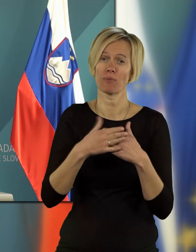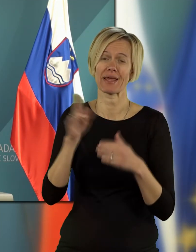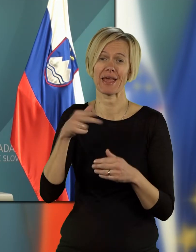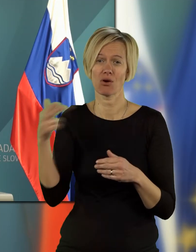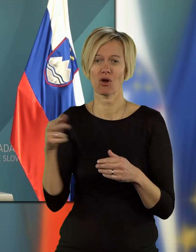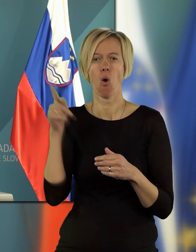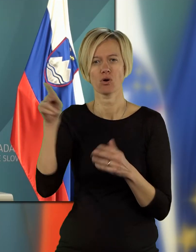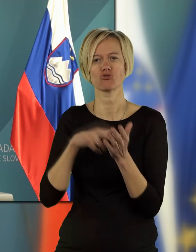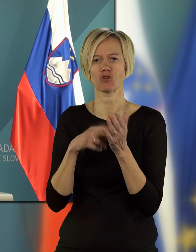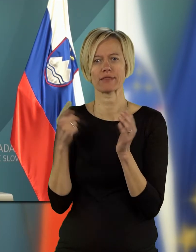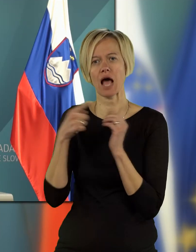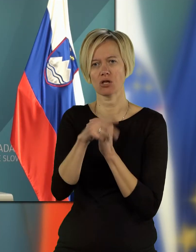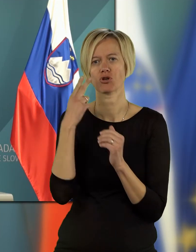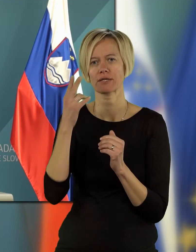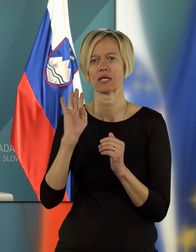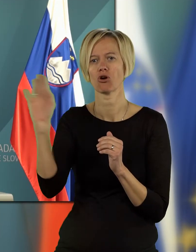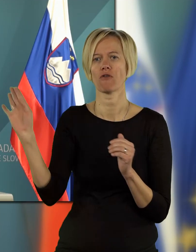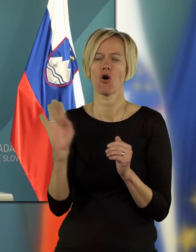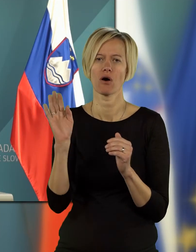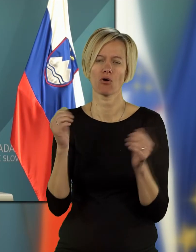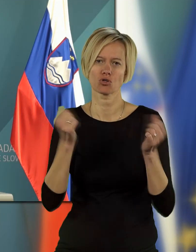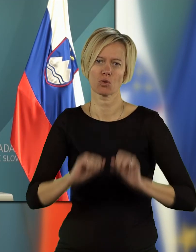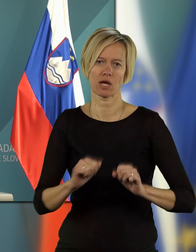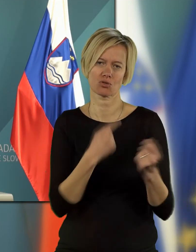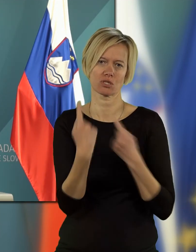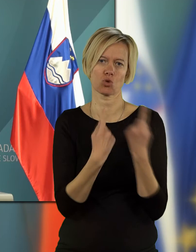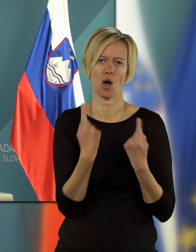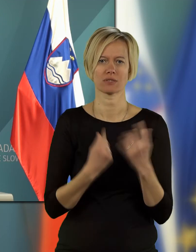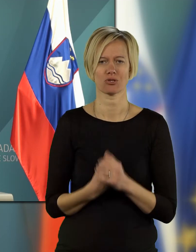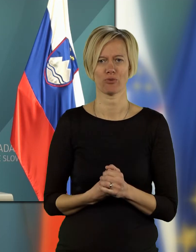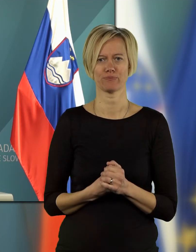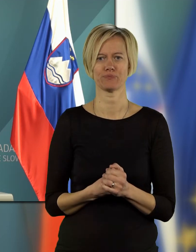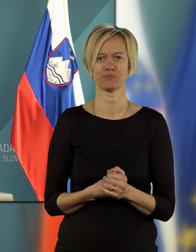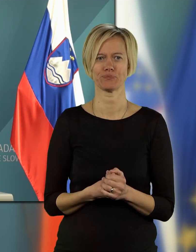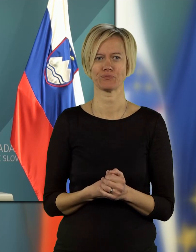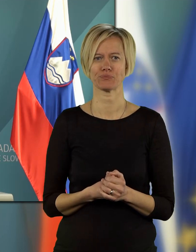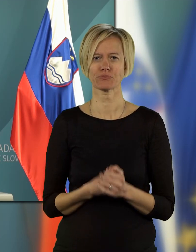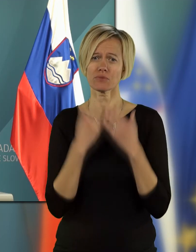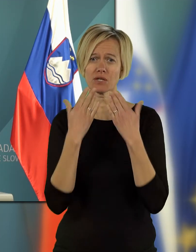mislim, da so še daleč glede na njihovo gospodarsko situacijo.